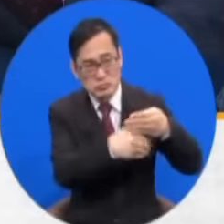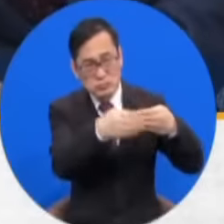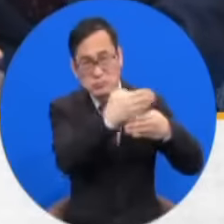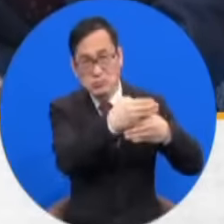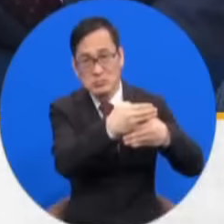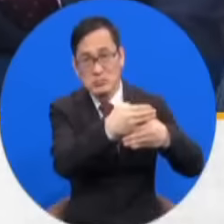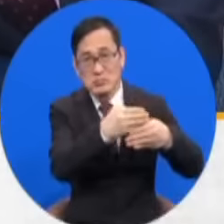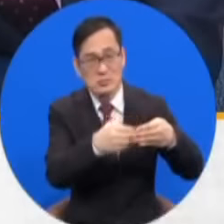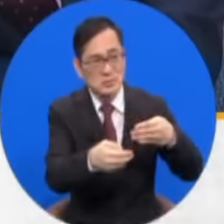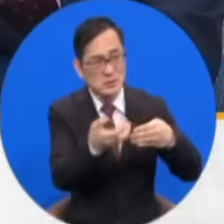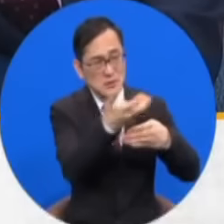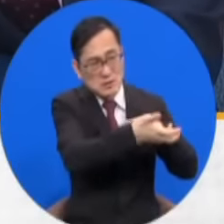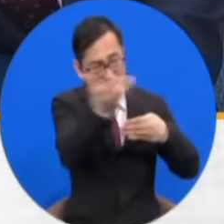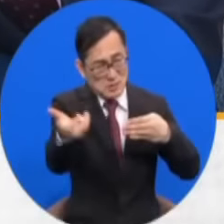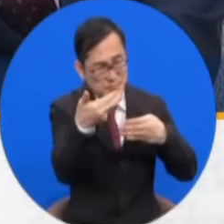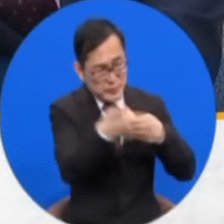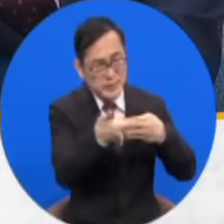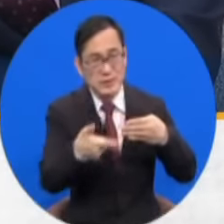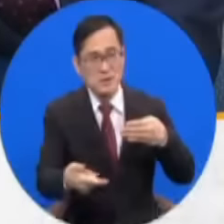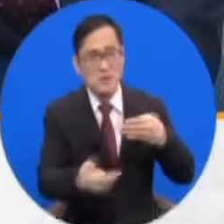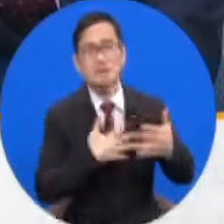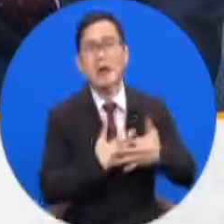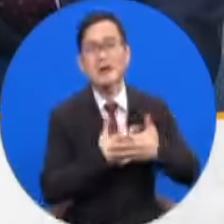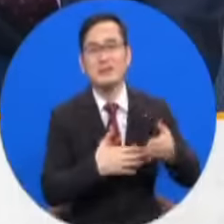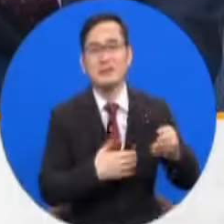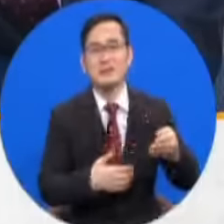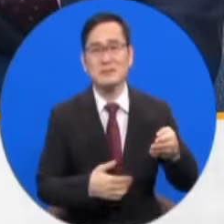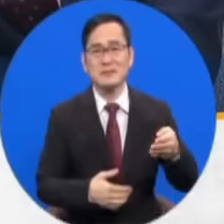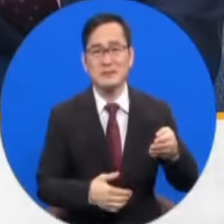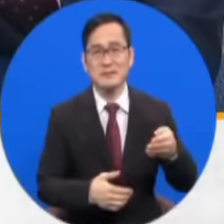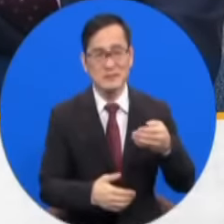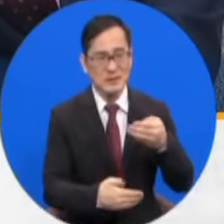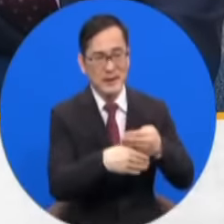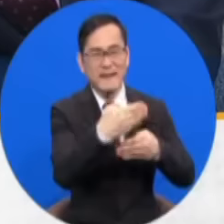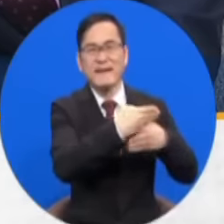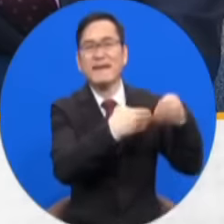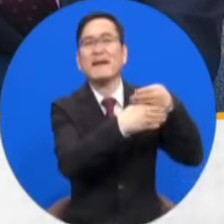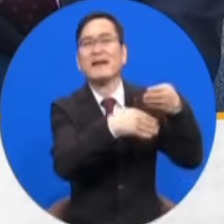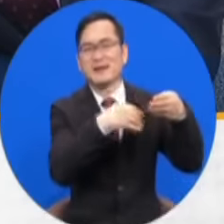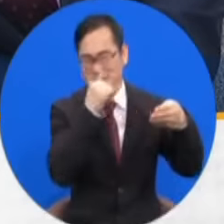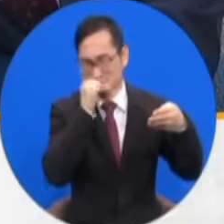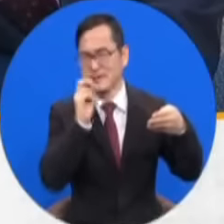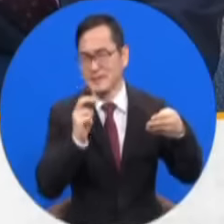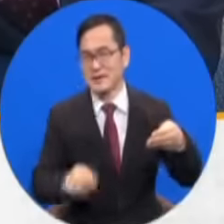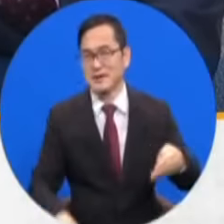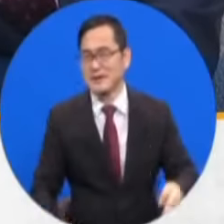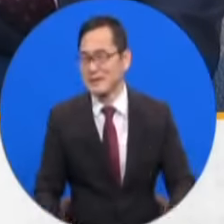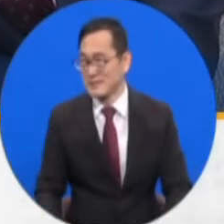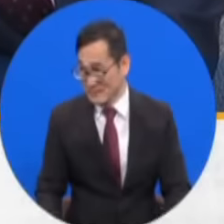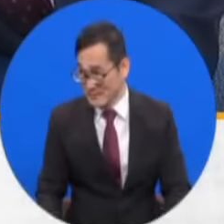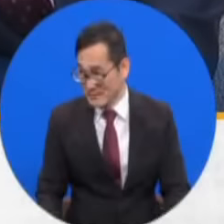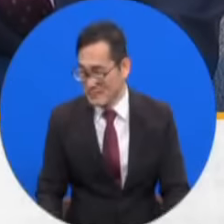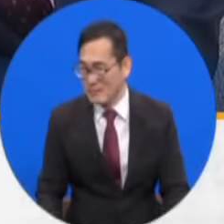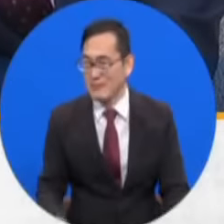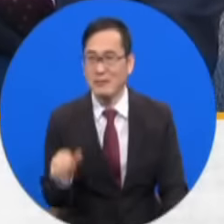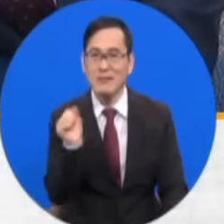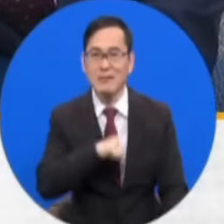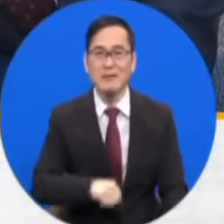땅의 병력이 비니까 불안해서 괜히 딴 거 트집 다봐서 방어벽 세우고 불안해서 하는거다 그렇게 저는 보고